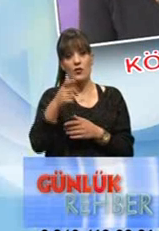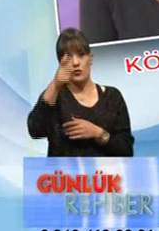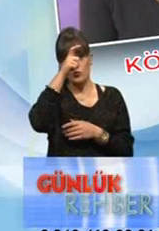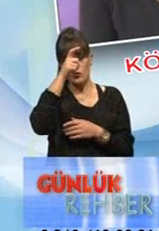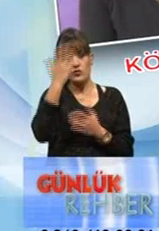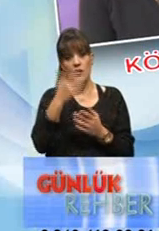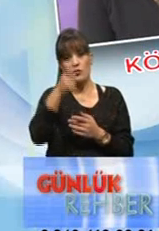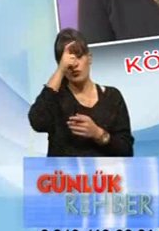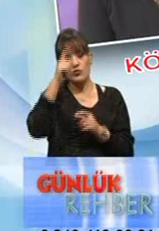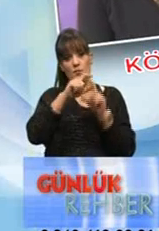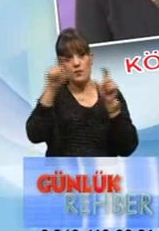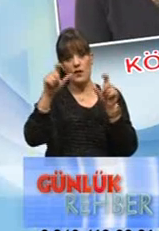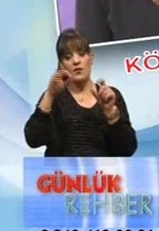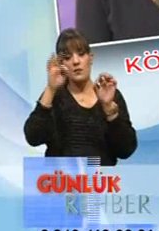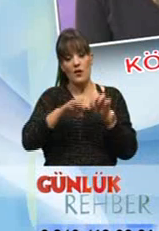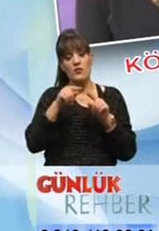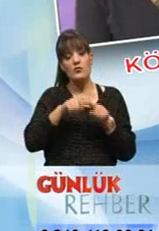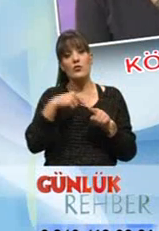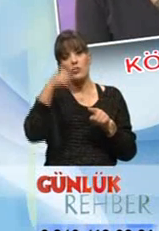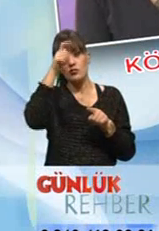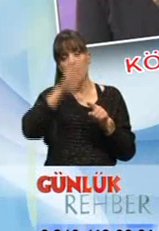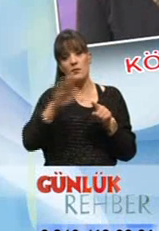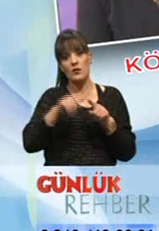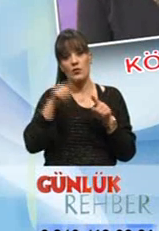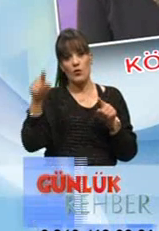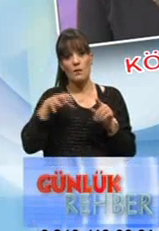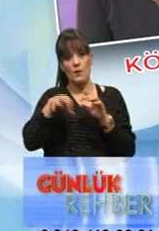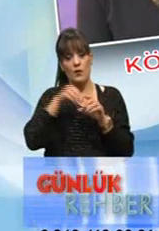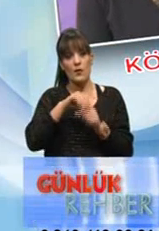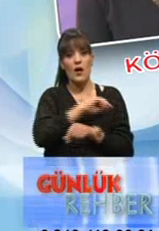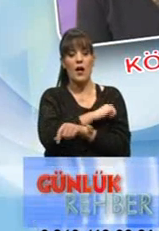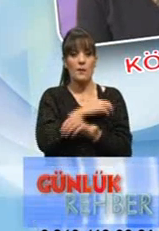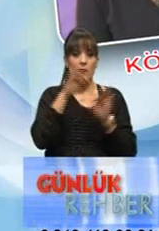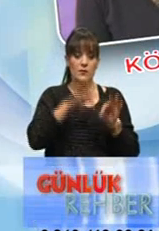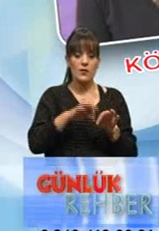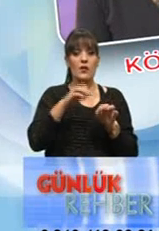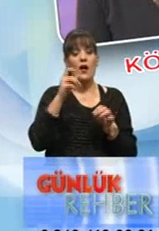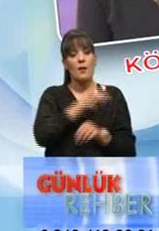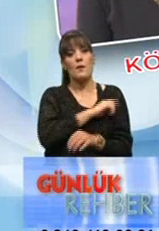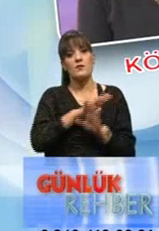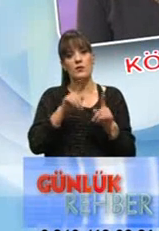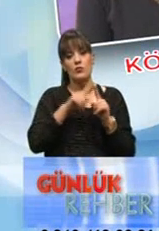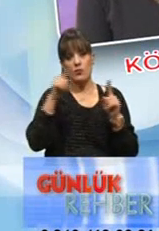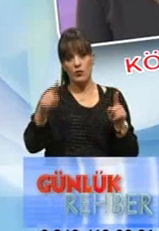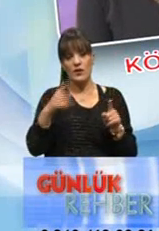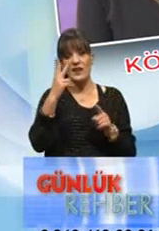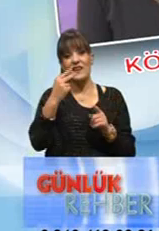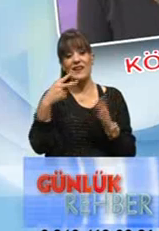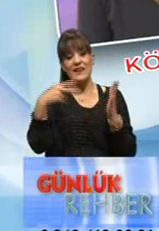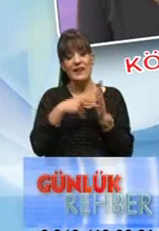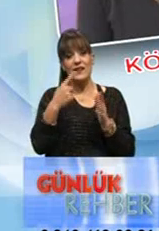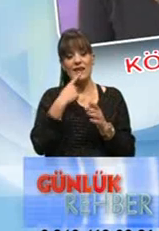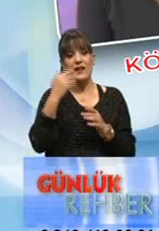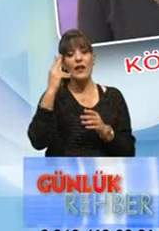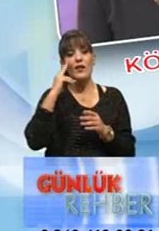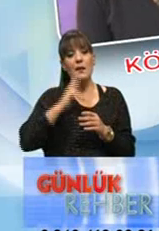Türkçe ise Türkçe başlayıp Türkçe bitiyor o anlattığımız bölüm. Almanca ise Almanca başlayıp Almanca bitiyor. İki dili de